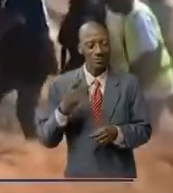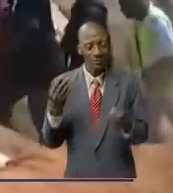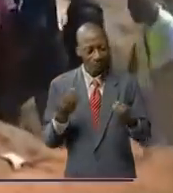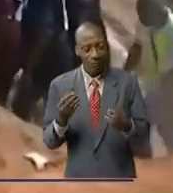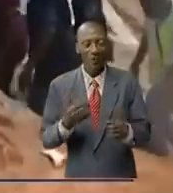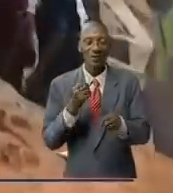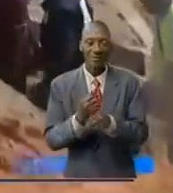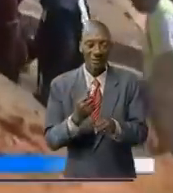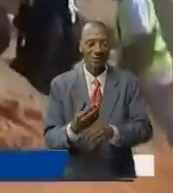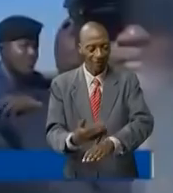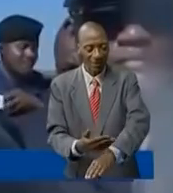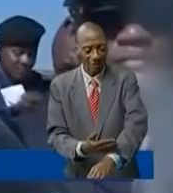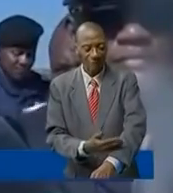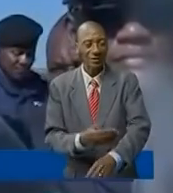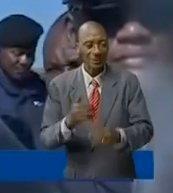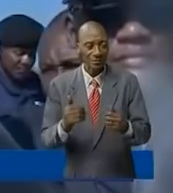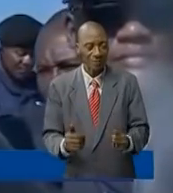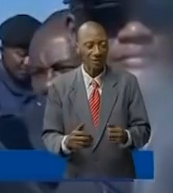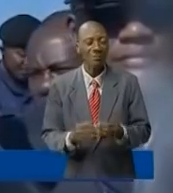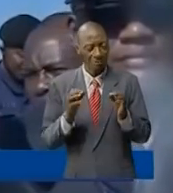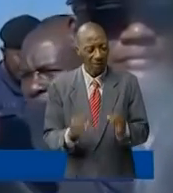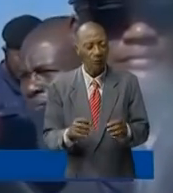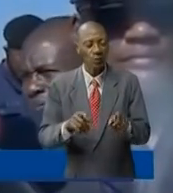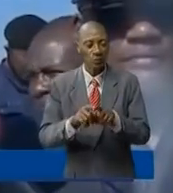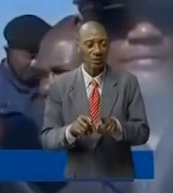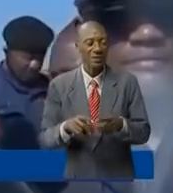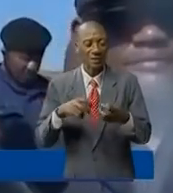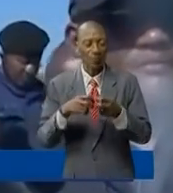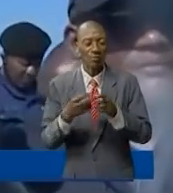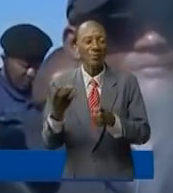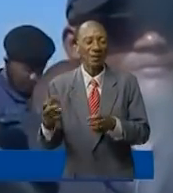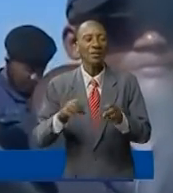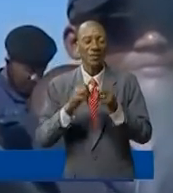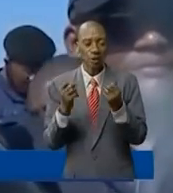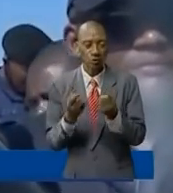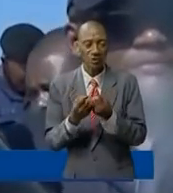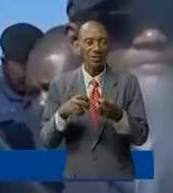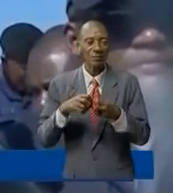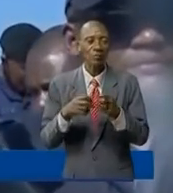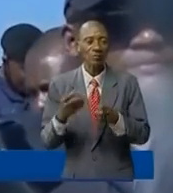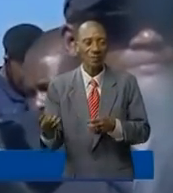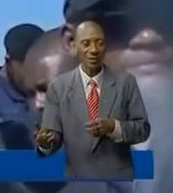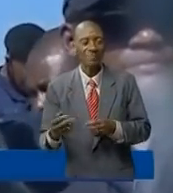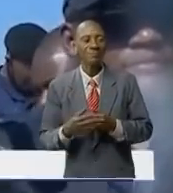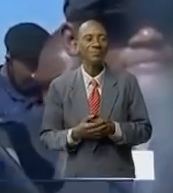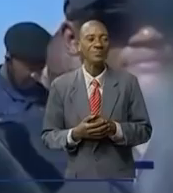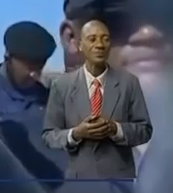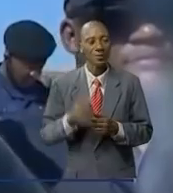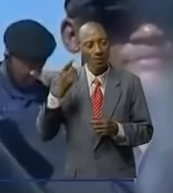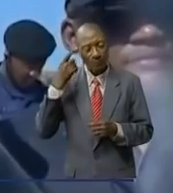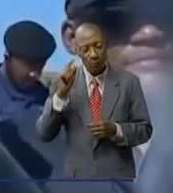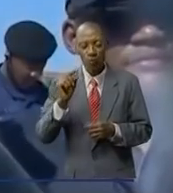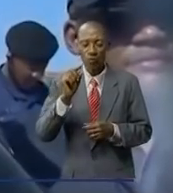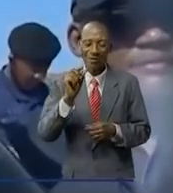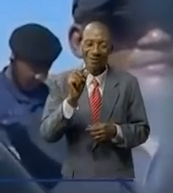Nous avons vu également les difficultés que traverse l'entreprise. Vous savez, pour avoir le moellon, pour avoir la caillasse, tout